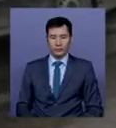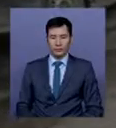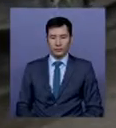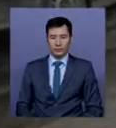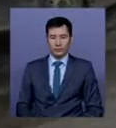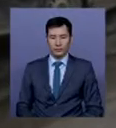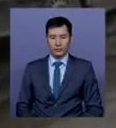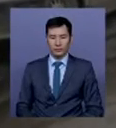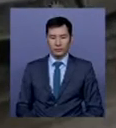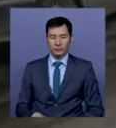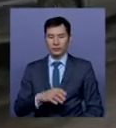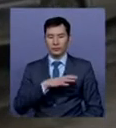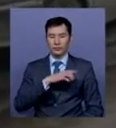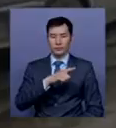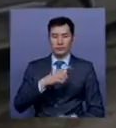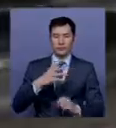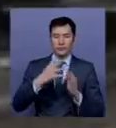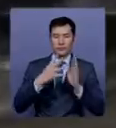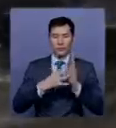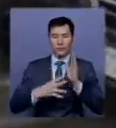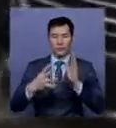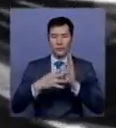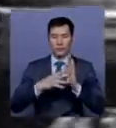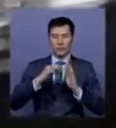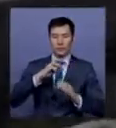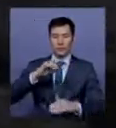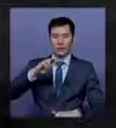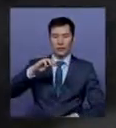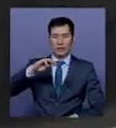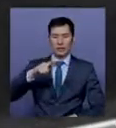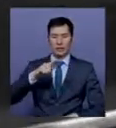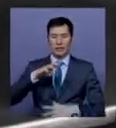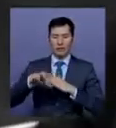компания қорынан 99,6 миллиард теңге ұрлады деп айыпталған еді.